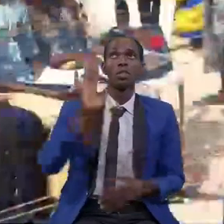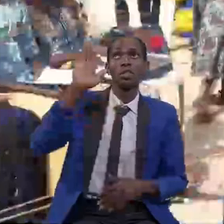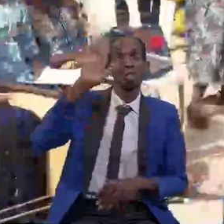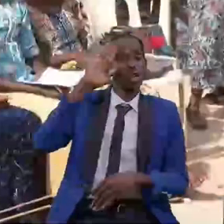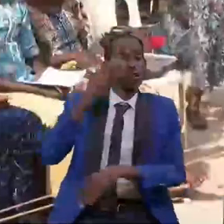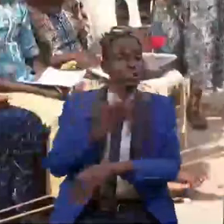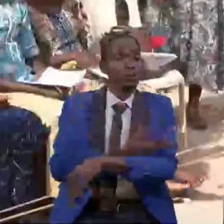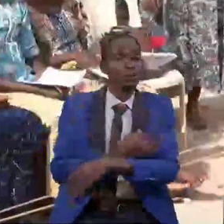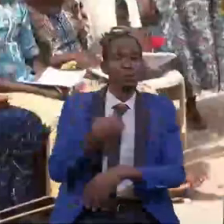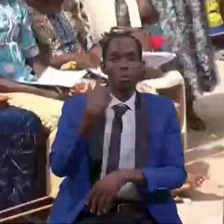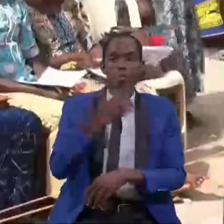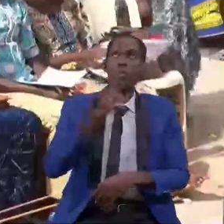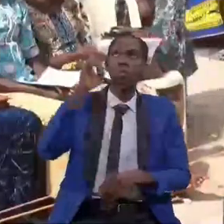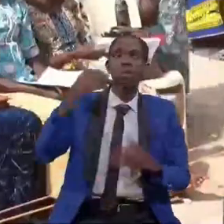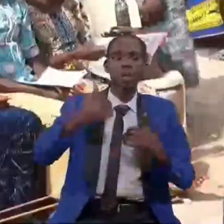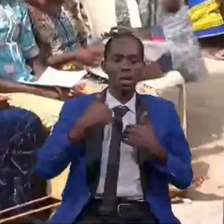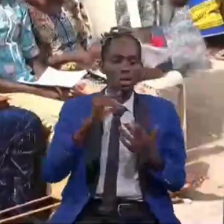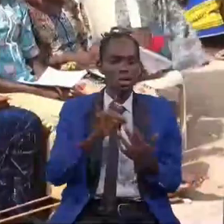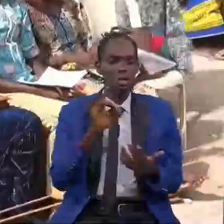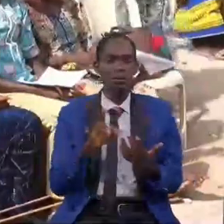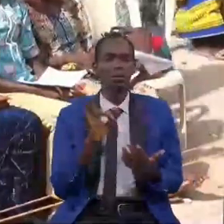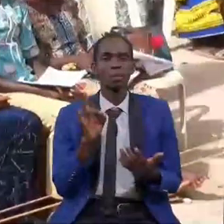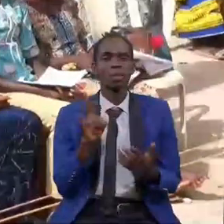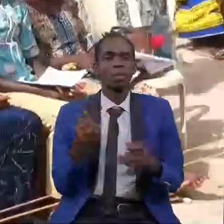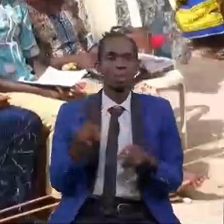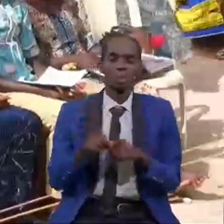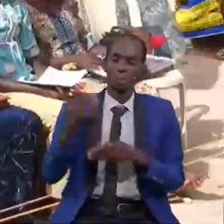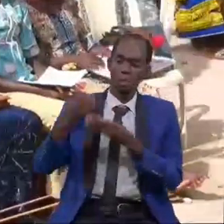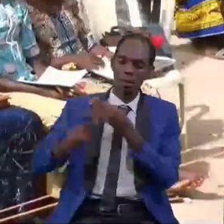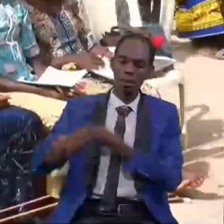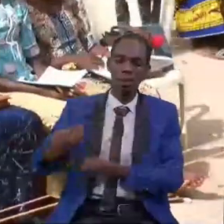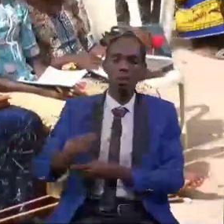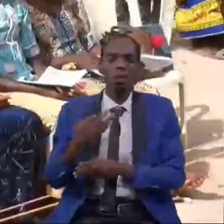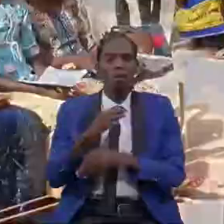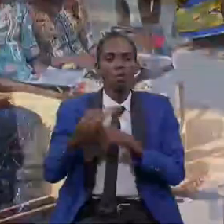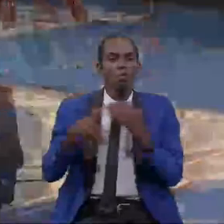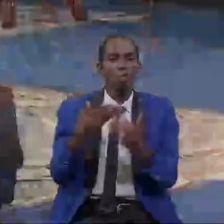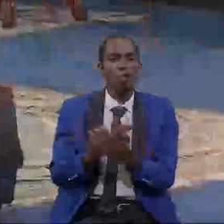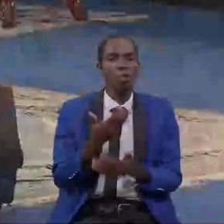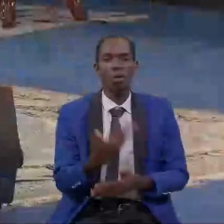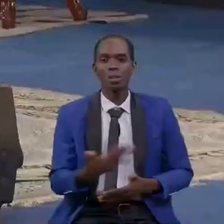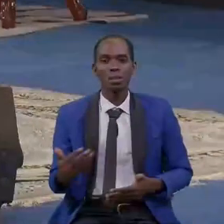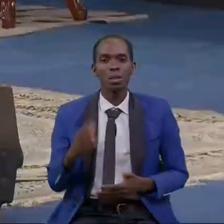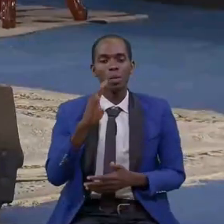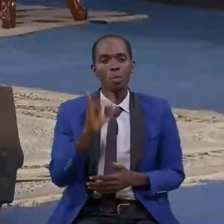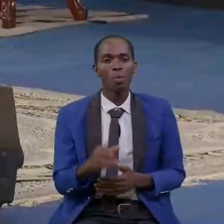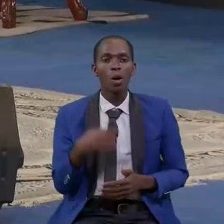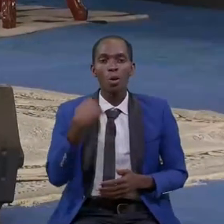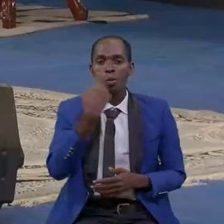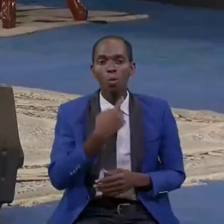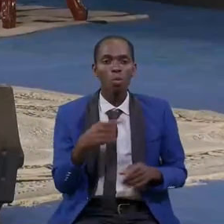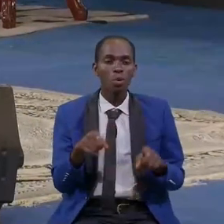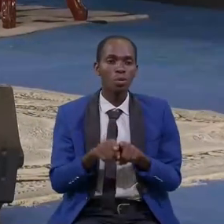qu'il a établi héritier de toutes choses, par lequel il a aussi